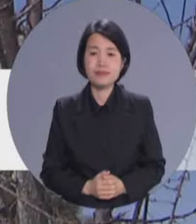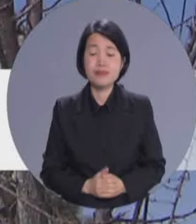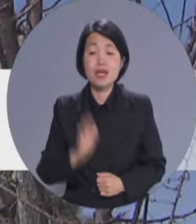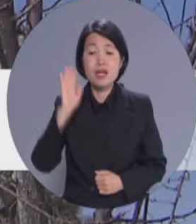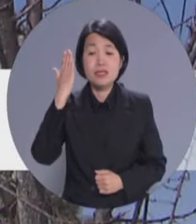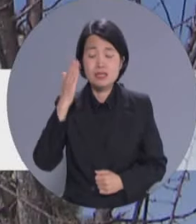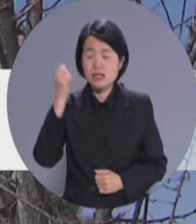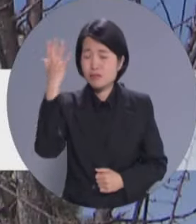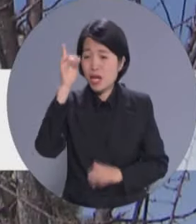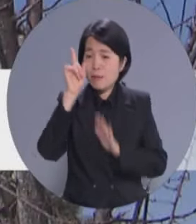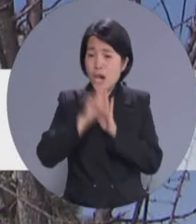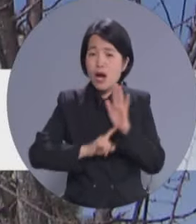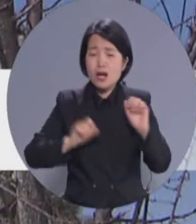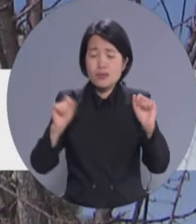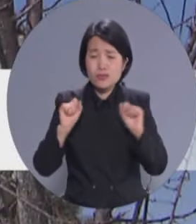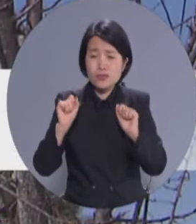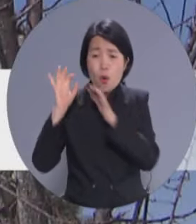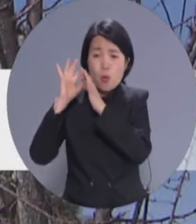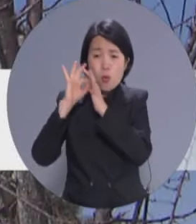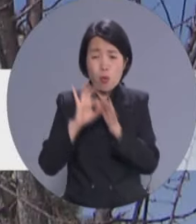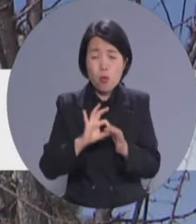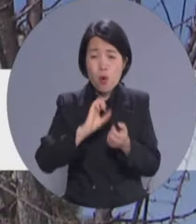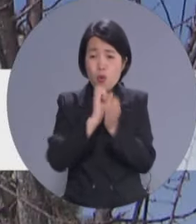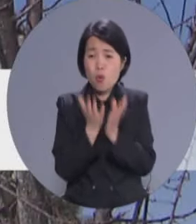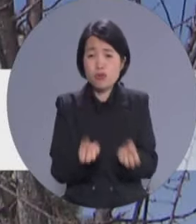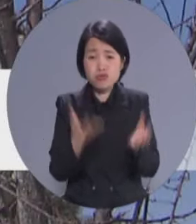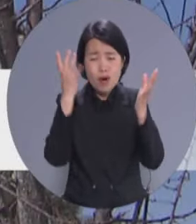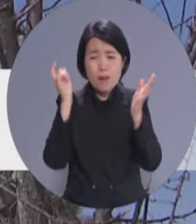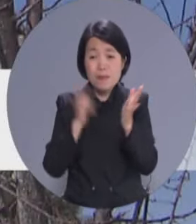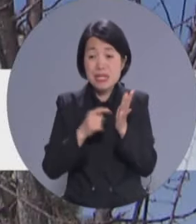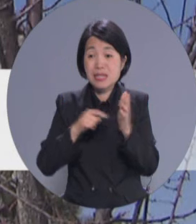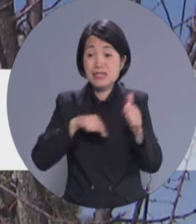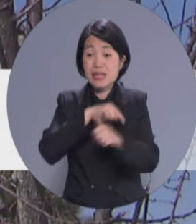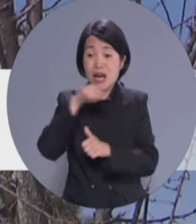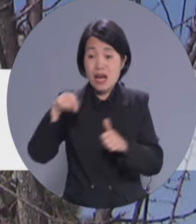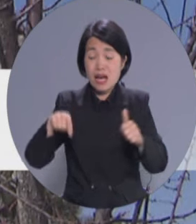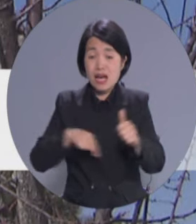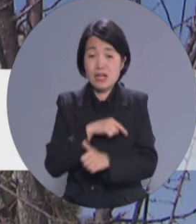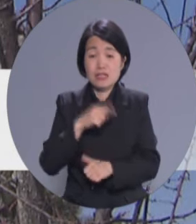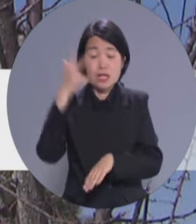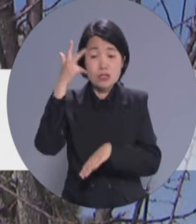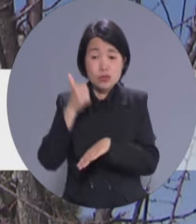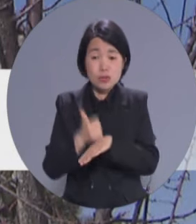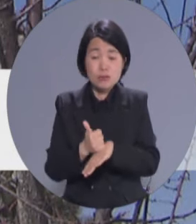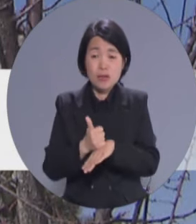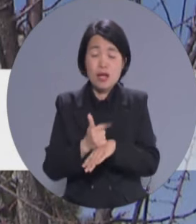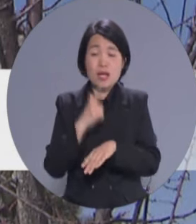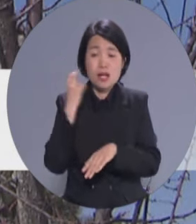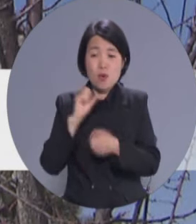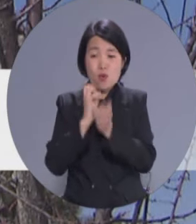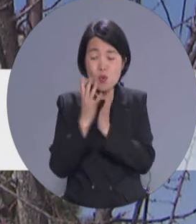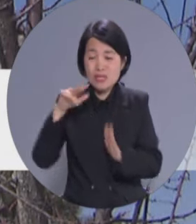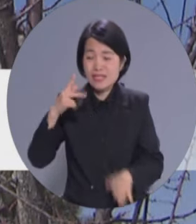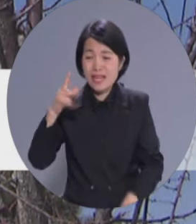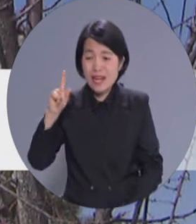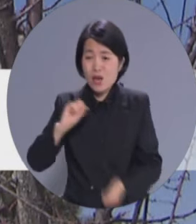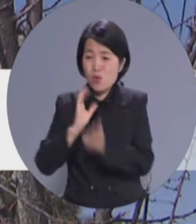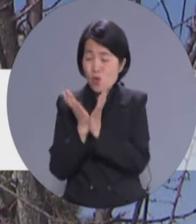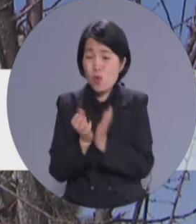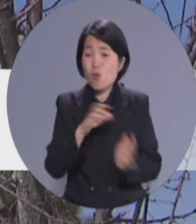최근 갑작스러운 추위가 이어지면서 꽃축제들의 비상이 걸렸습니다. 이번 주말 벚꽃축제와 진달래축제가